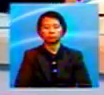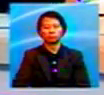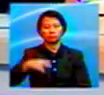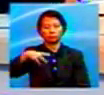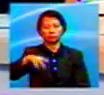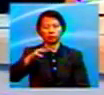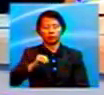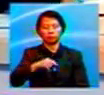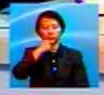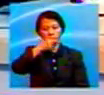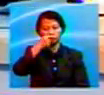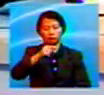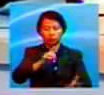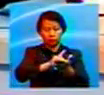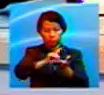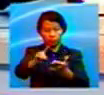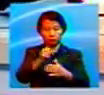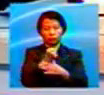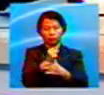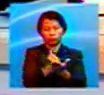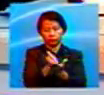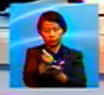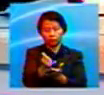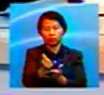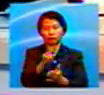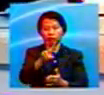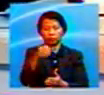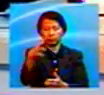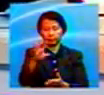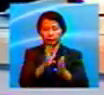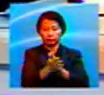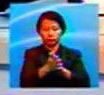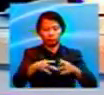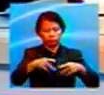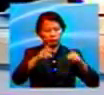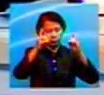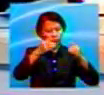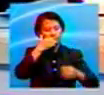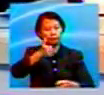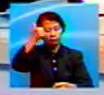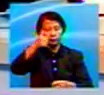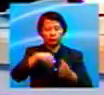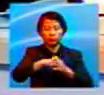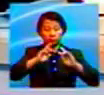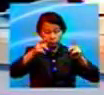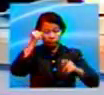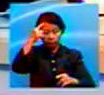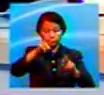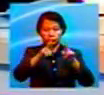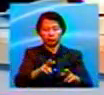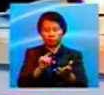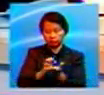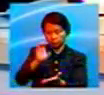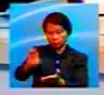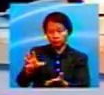Perdana Menteri turut menyifatkan Minggu Amanah Saham Malaysia 2014 mampu menjadi platform pendidikan terbaik, meningkatkan kefahaman rakyat tentang